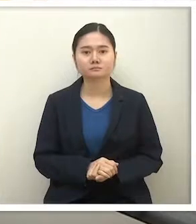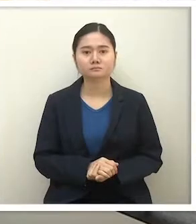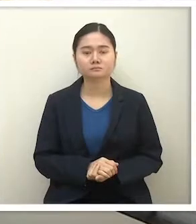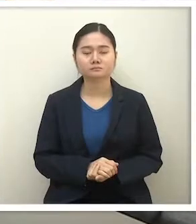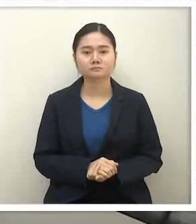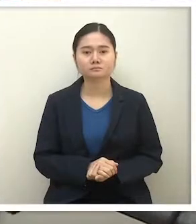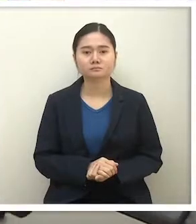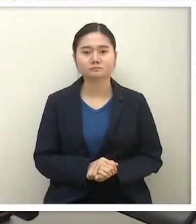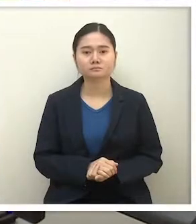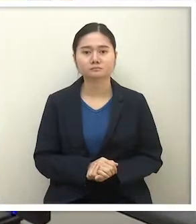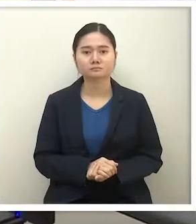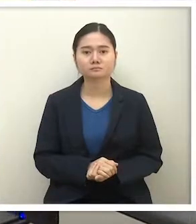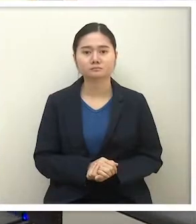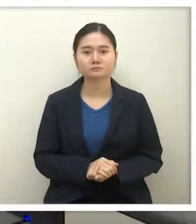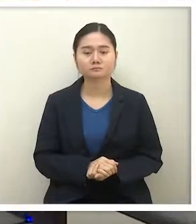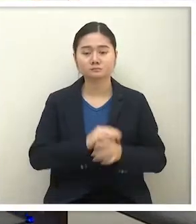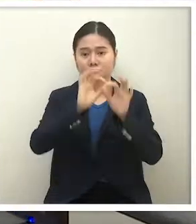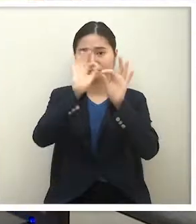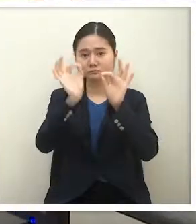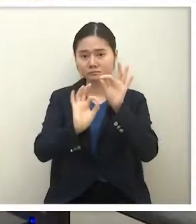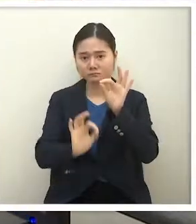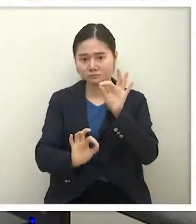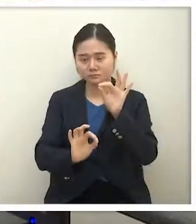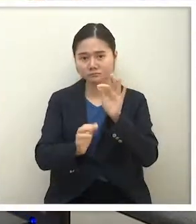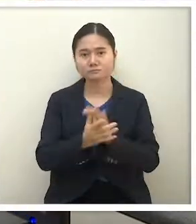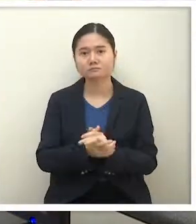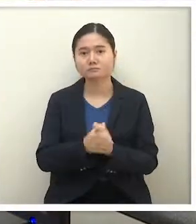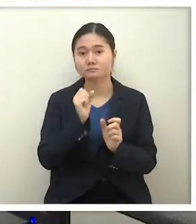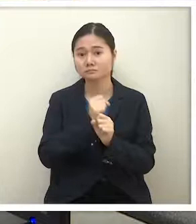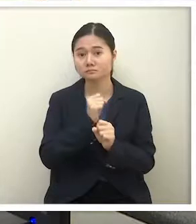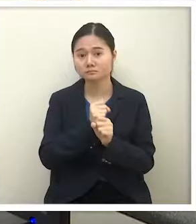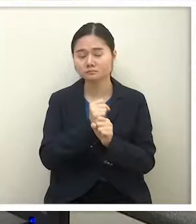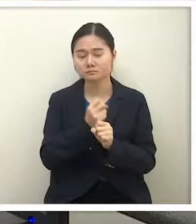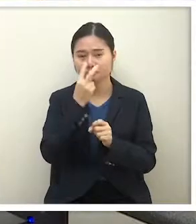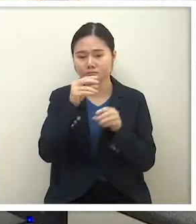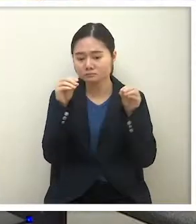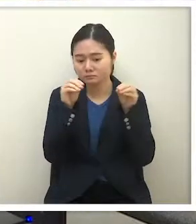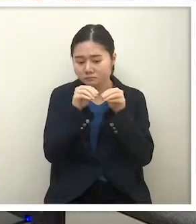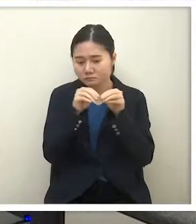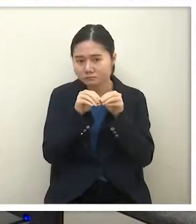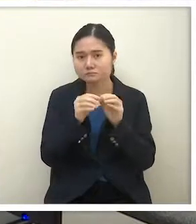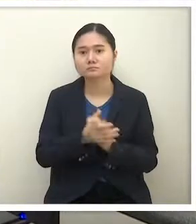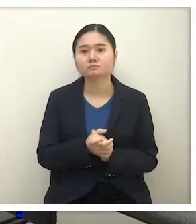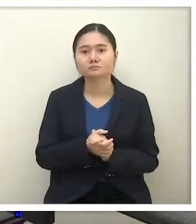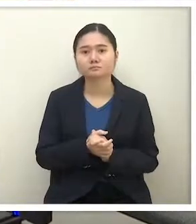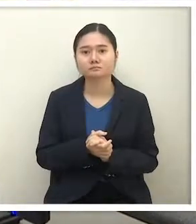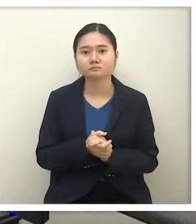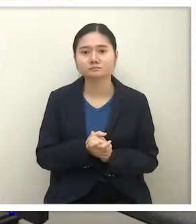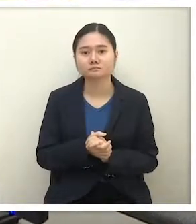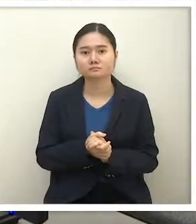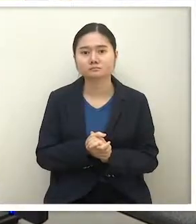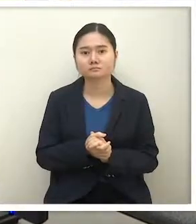าดูว่ารายละเอียดที่เขาทำเนี่ยดูใกล้ๆเนา